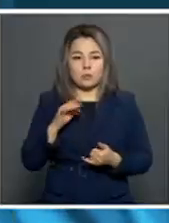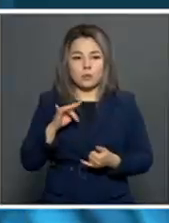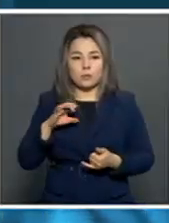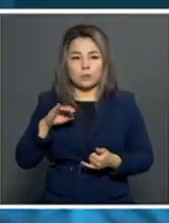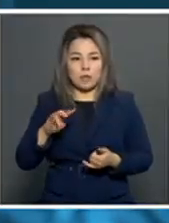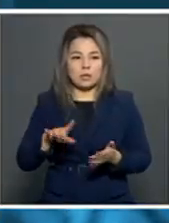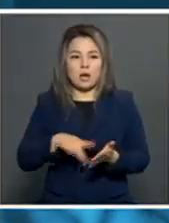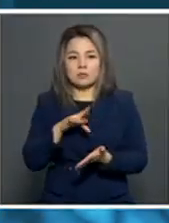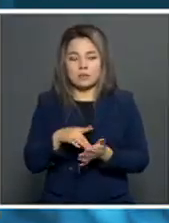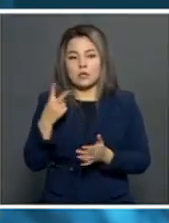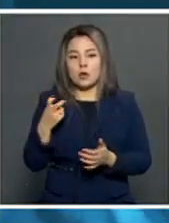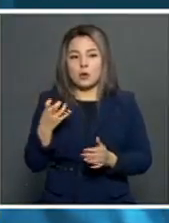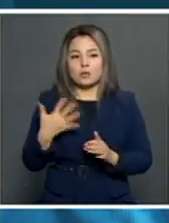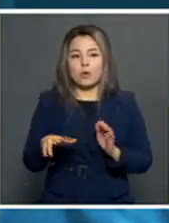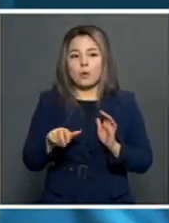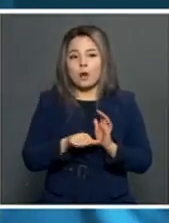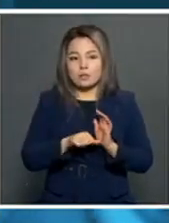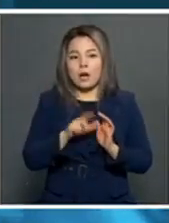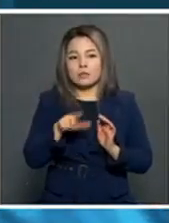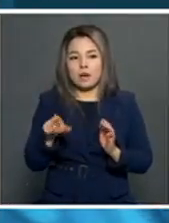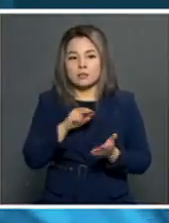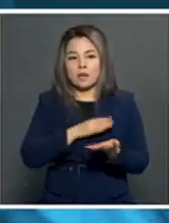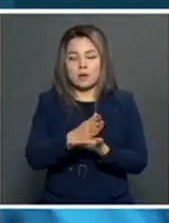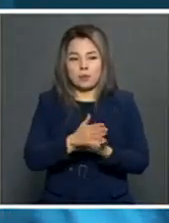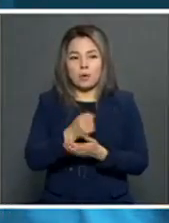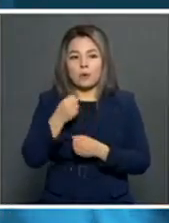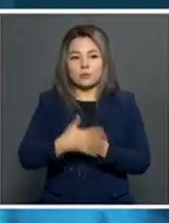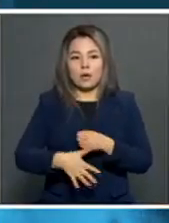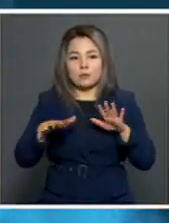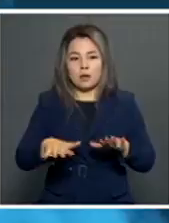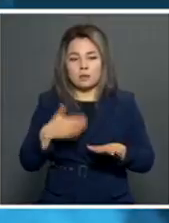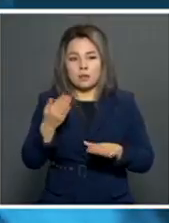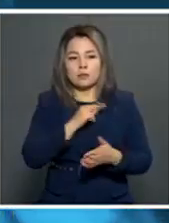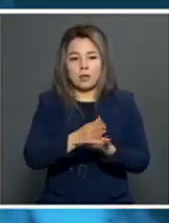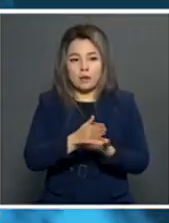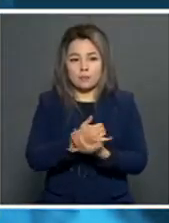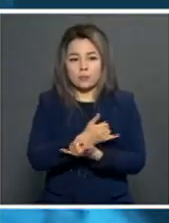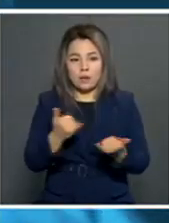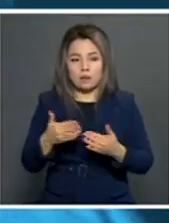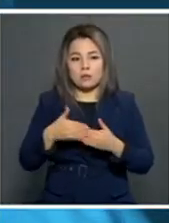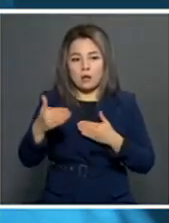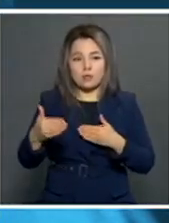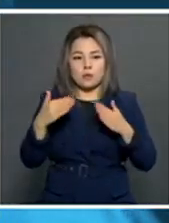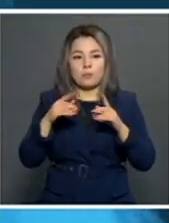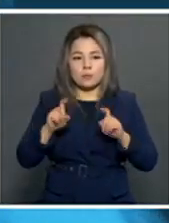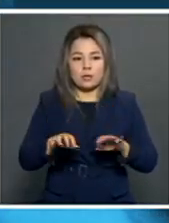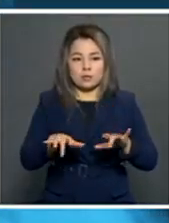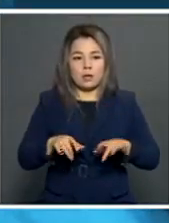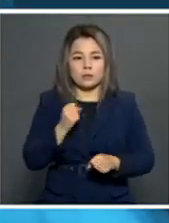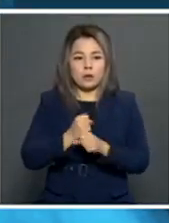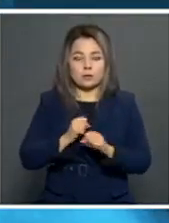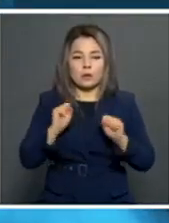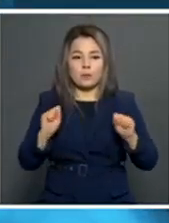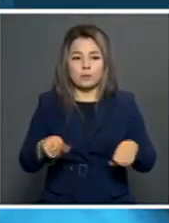бойынша 256 халыққа қызмет көрсету орталығының қызметкерлері қашықтықта жұмысын атқарып отыр.